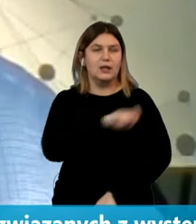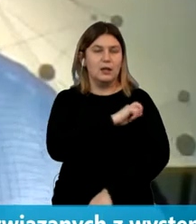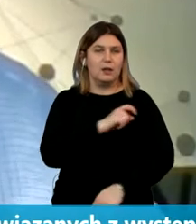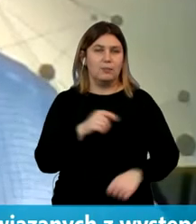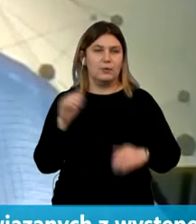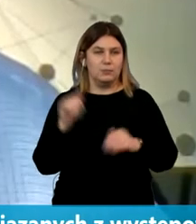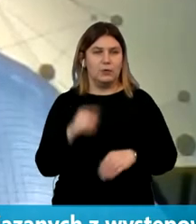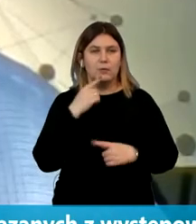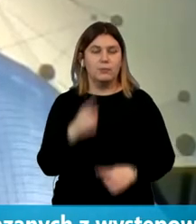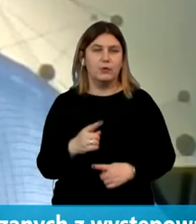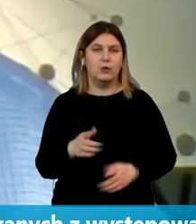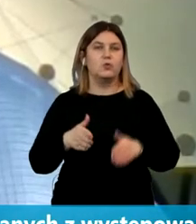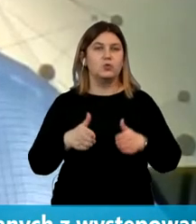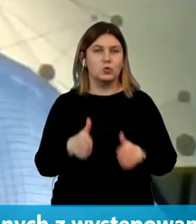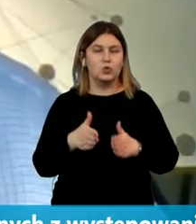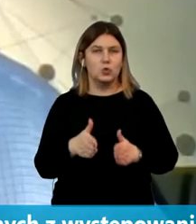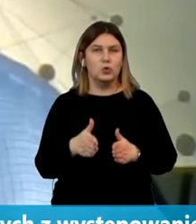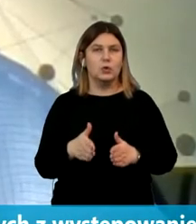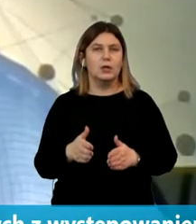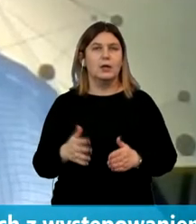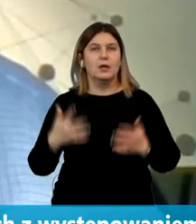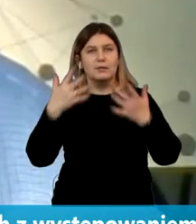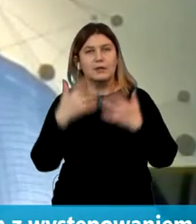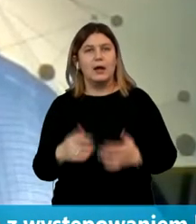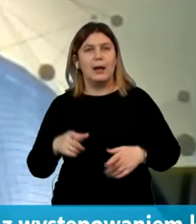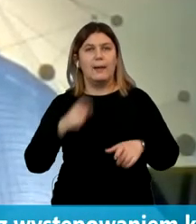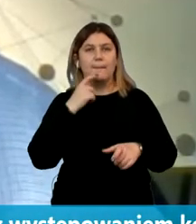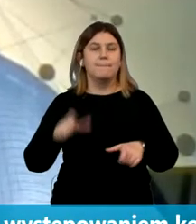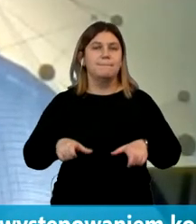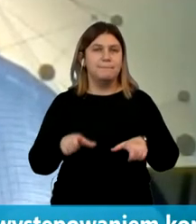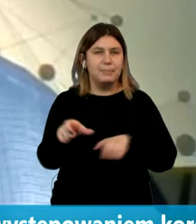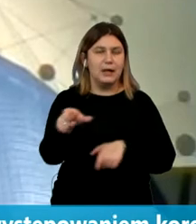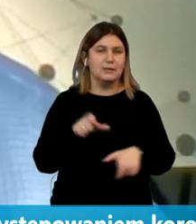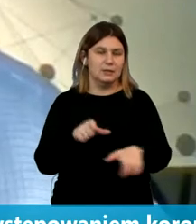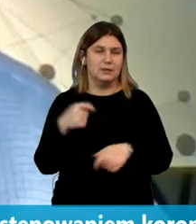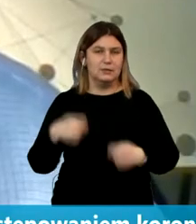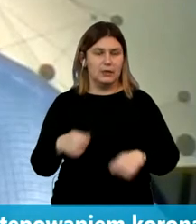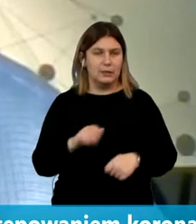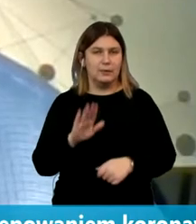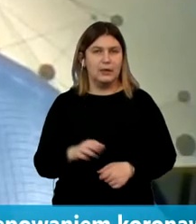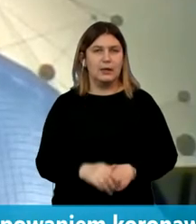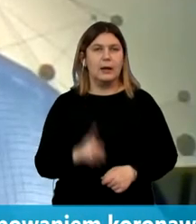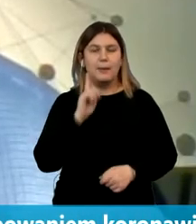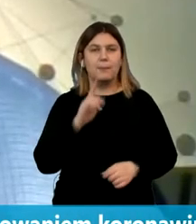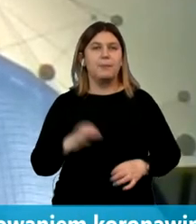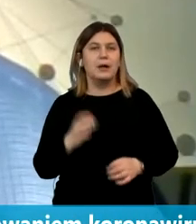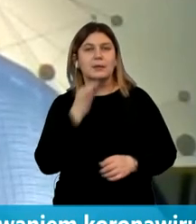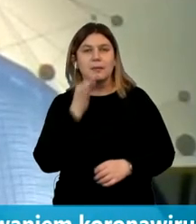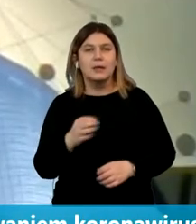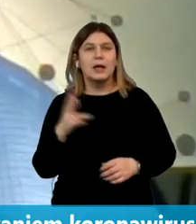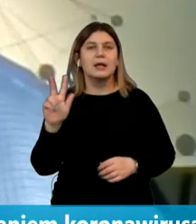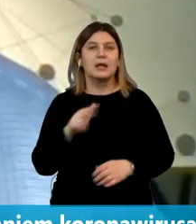powiedzieć, tych dróg, wliczając wszystkie pasy, które przez Szczecin drogi przechodzą. Pani Barbara pyta, kiedy będą otwarte